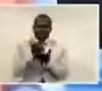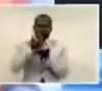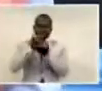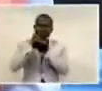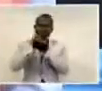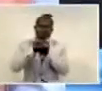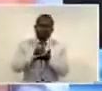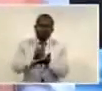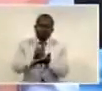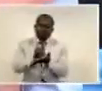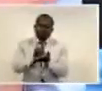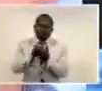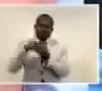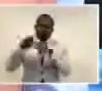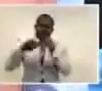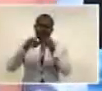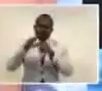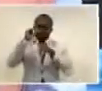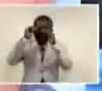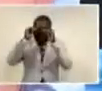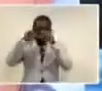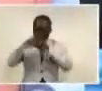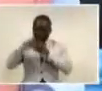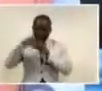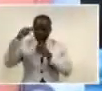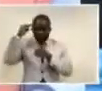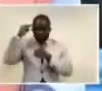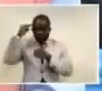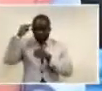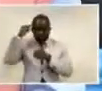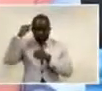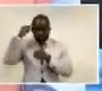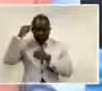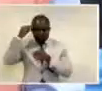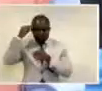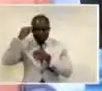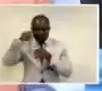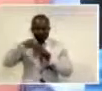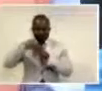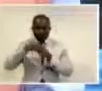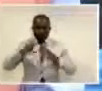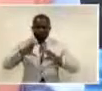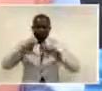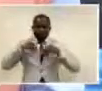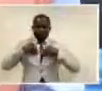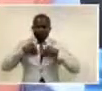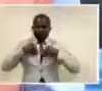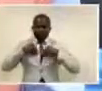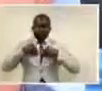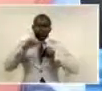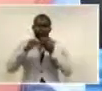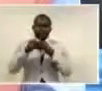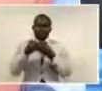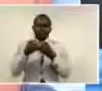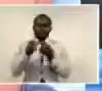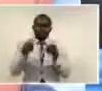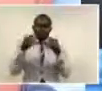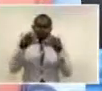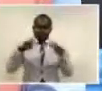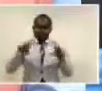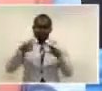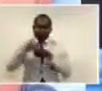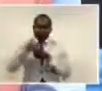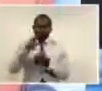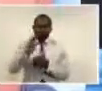kumfasha kuzakomeza kwiga amashuri ya masters munyemerera ko bizatungana amaze kurangiza